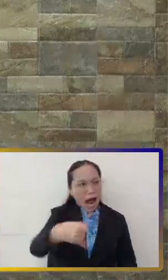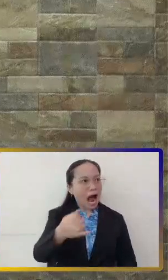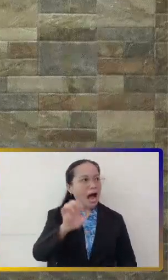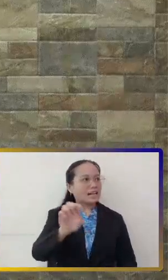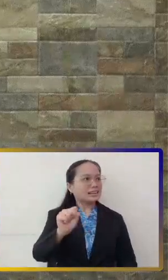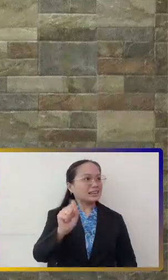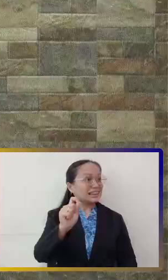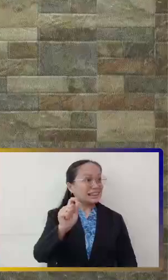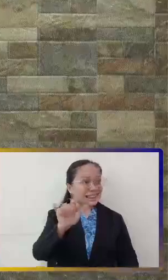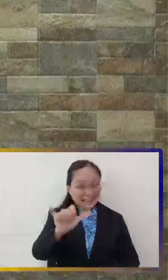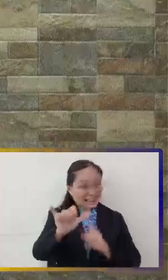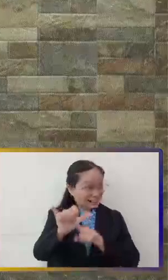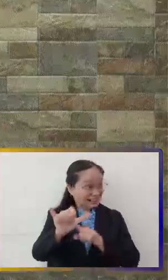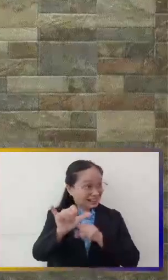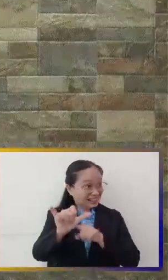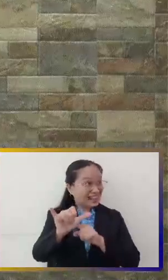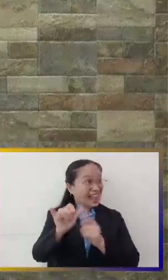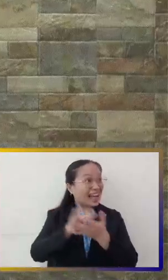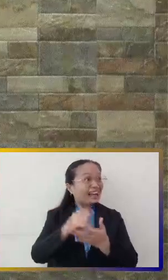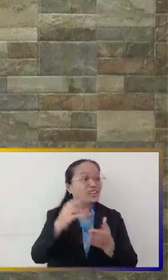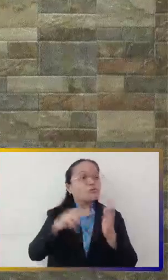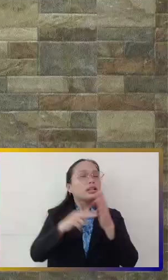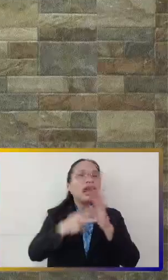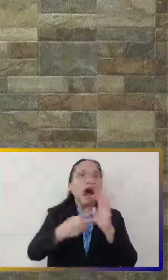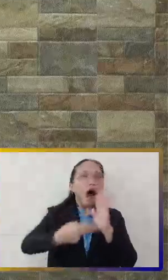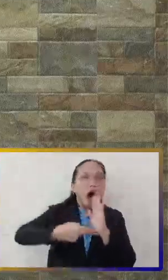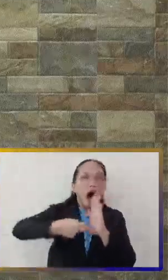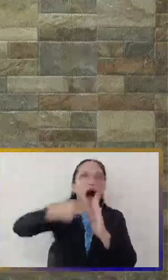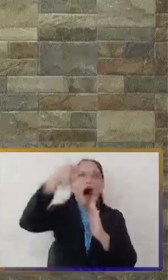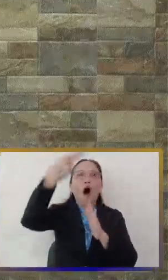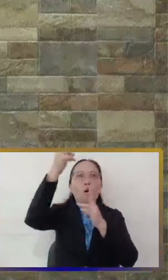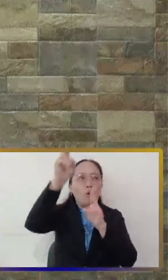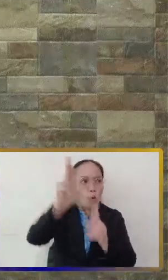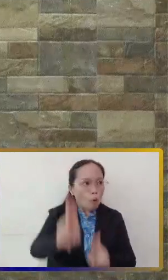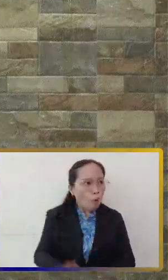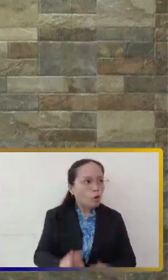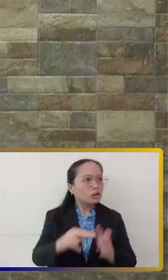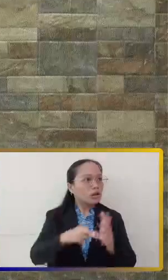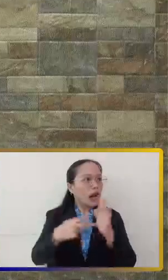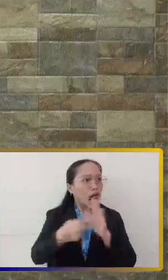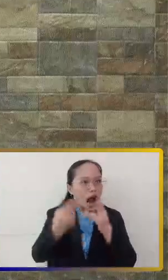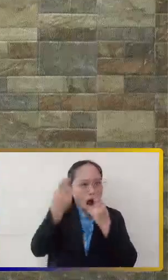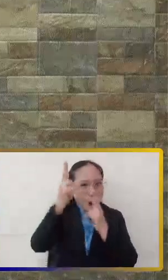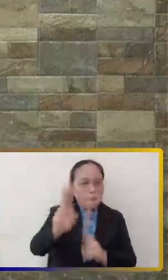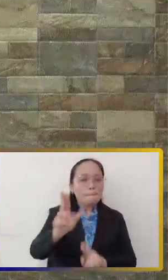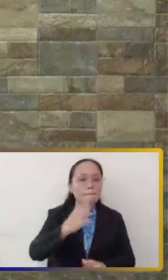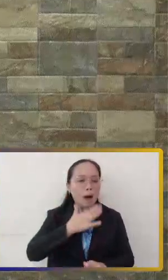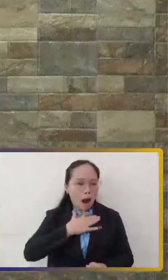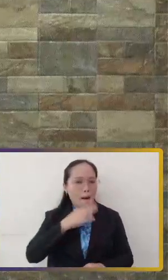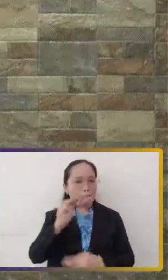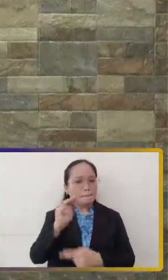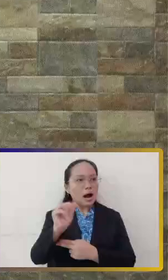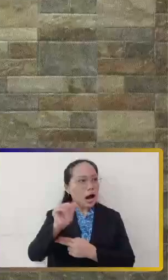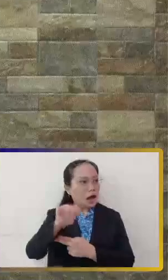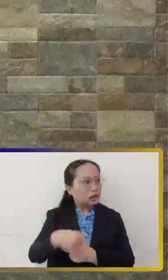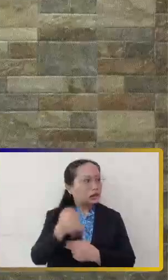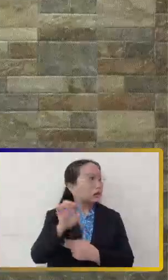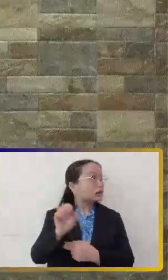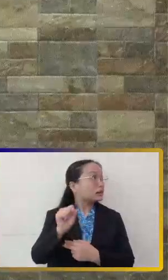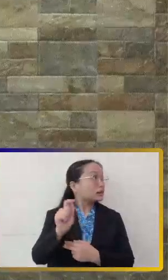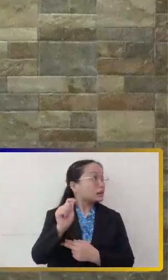ang pagkakilala po nila. Okay? Anuman ang gagaling po sa kanila, anuman ang dinideklara nung judge, mga kapatid,